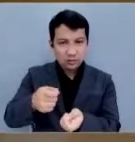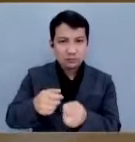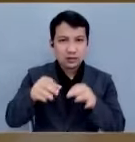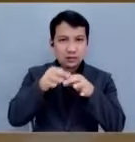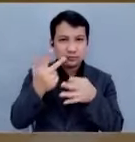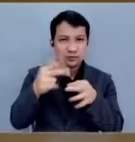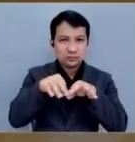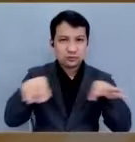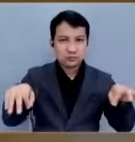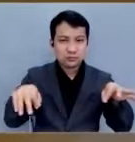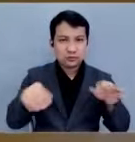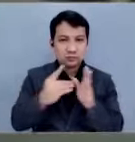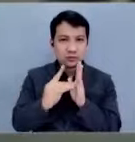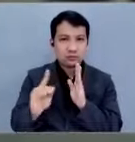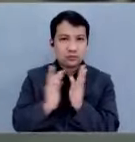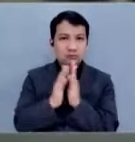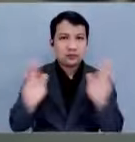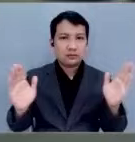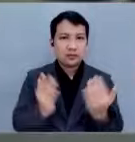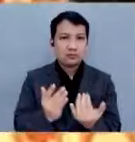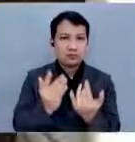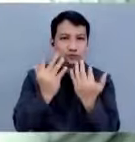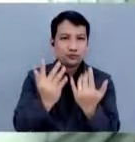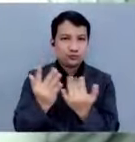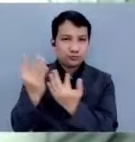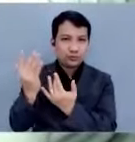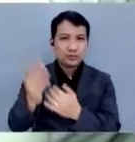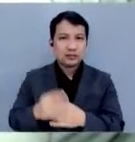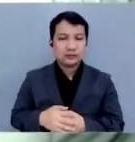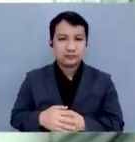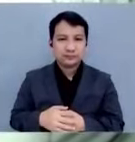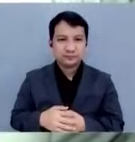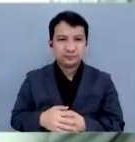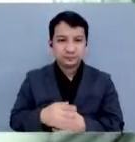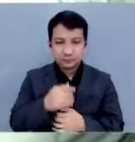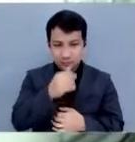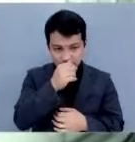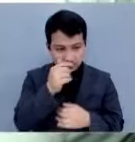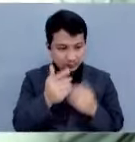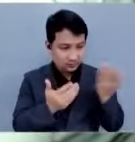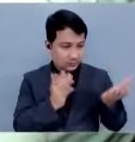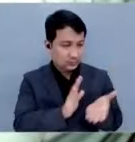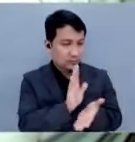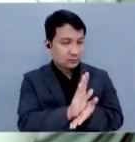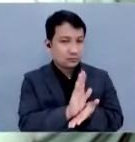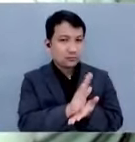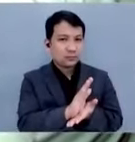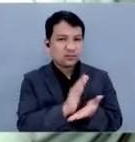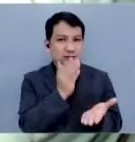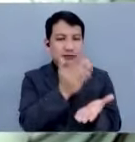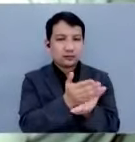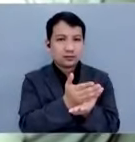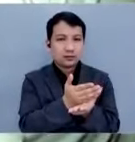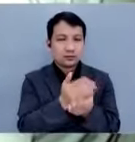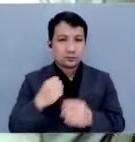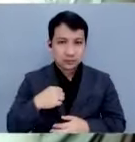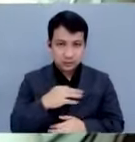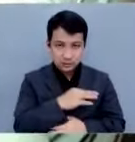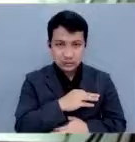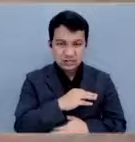din. Doon na, laki na po ng apoy po. Sa gitna ng pag-apula, dumating naman ang ilang empleyado ng